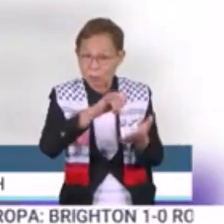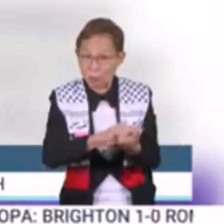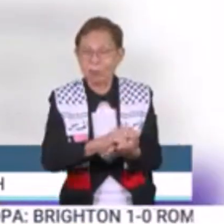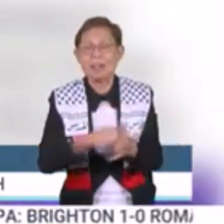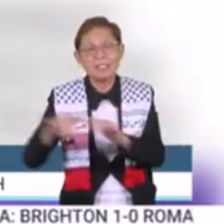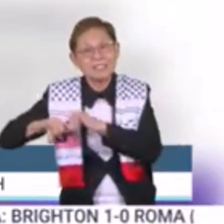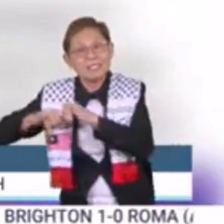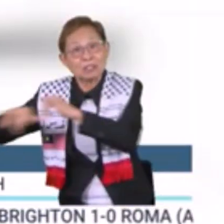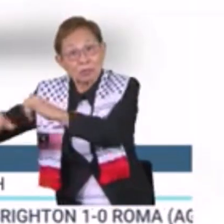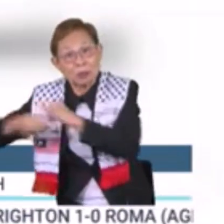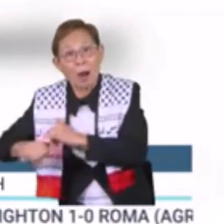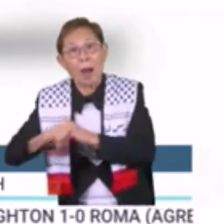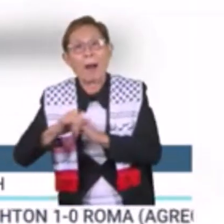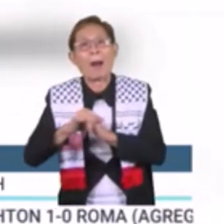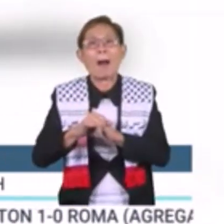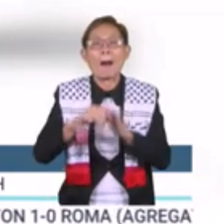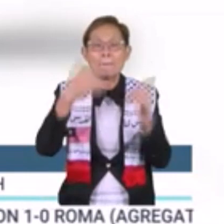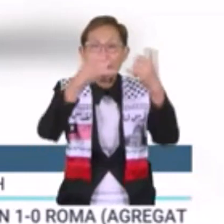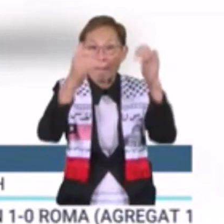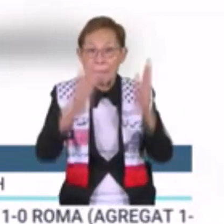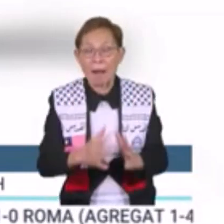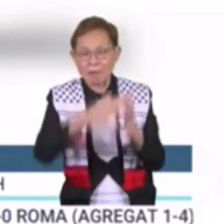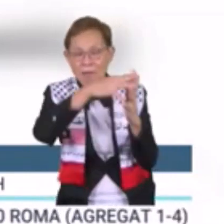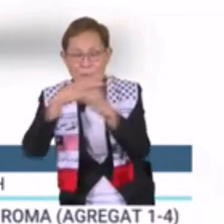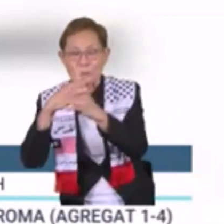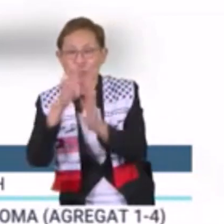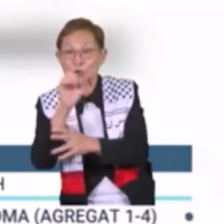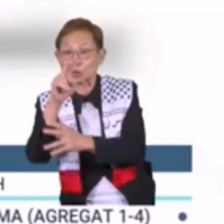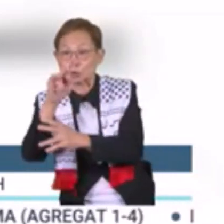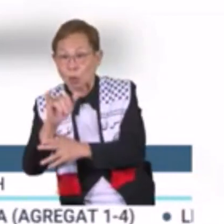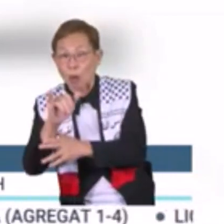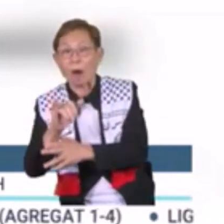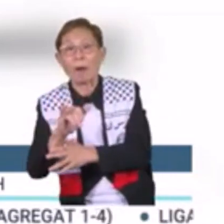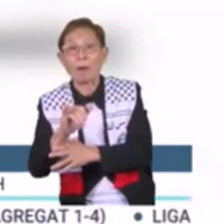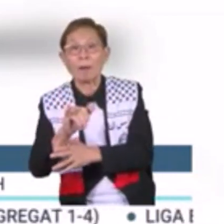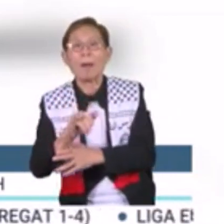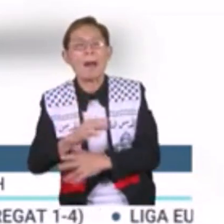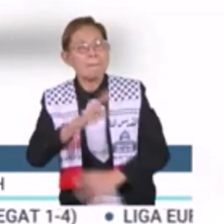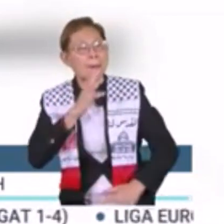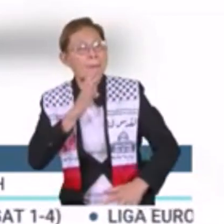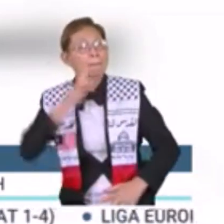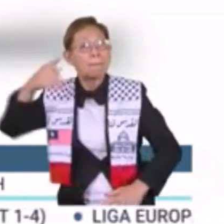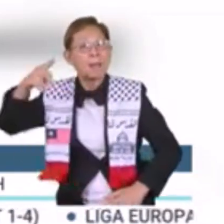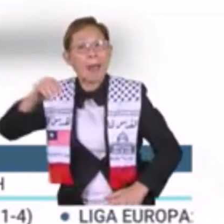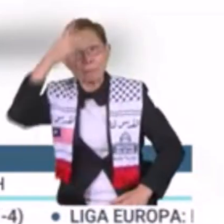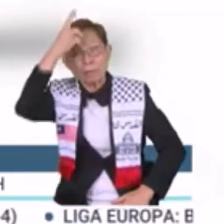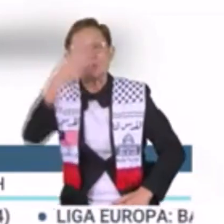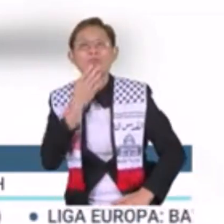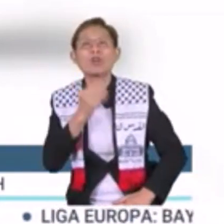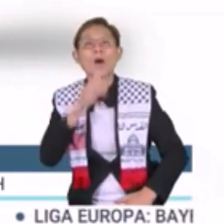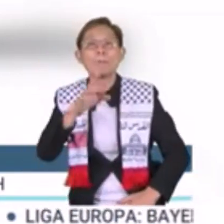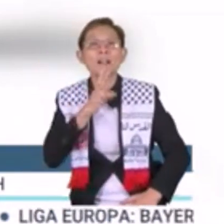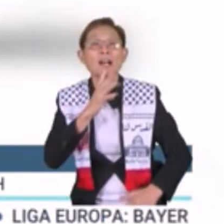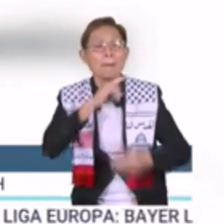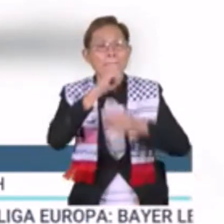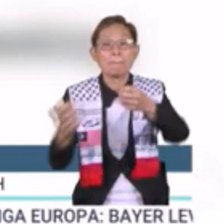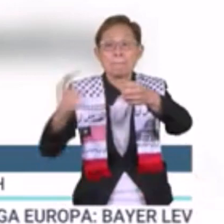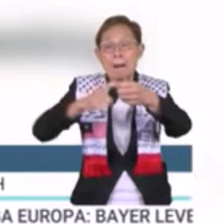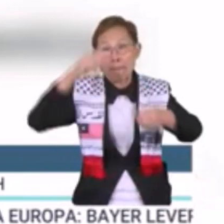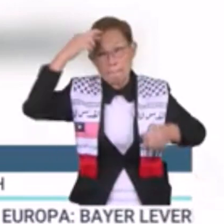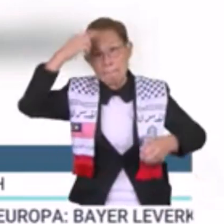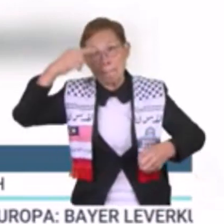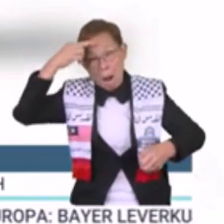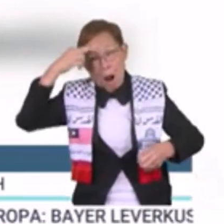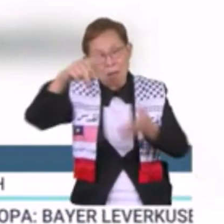turut bekas bintang rugby all blacks Sony Bill Williams yang menegaskan Perdana Menteri bercakap mengenai fakta